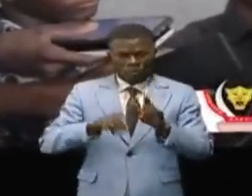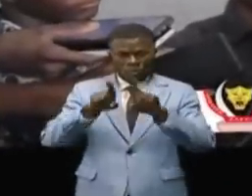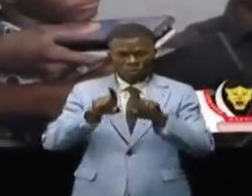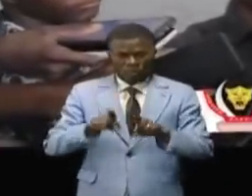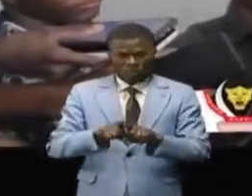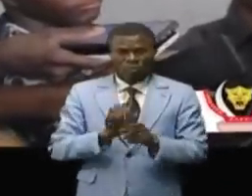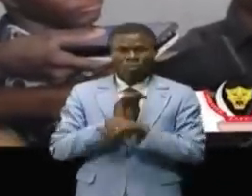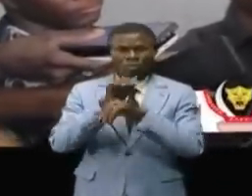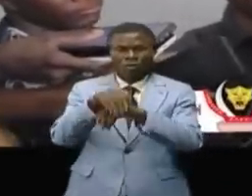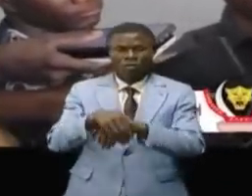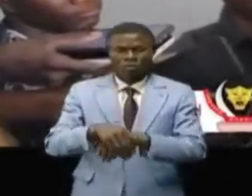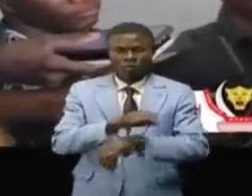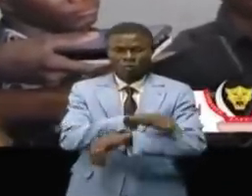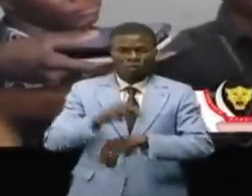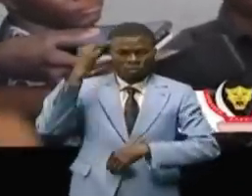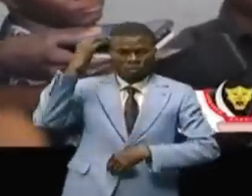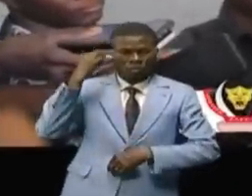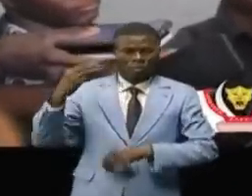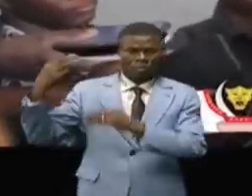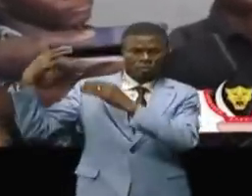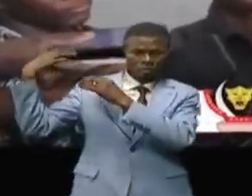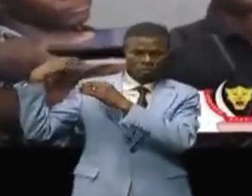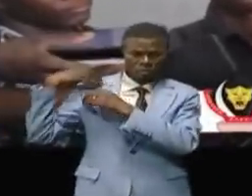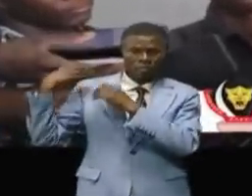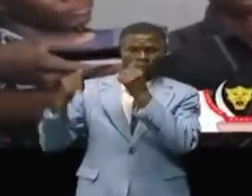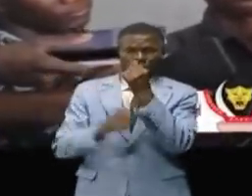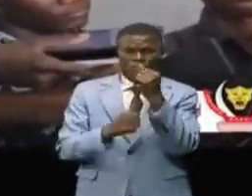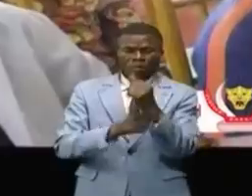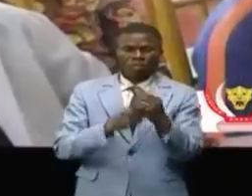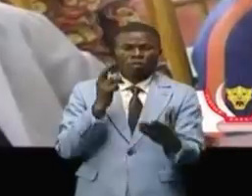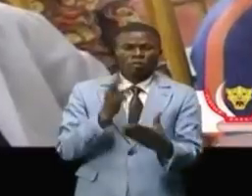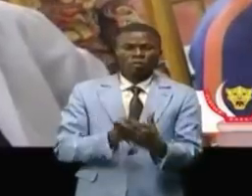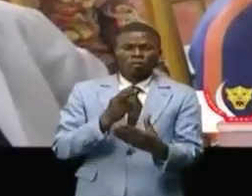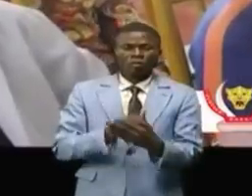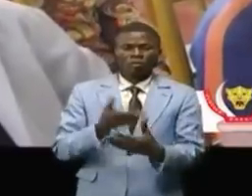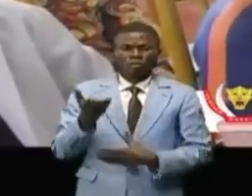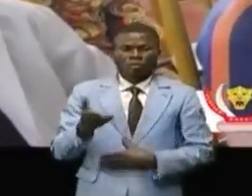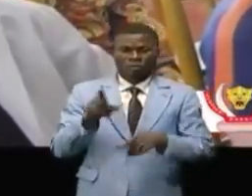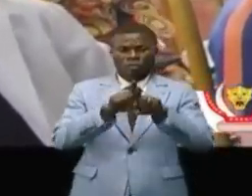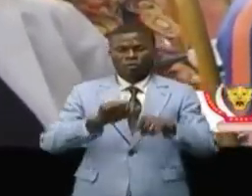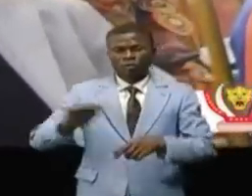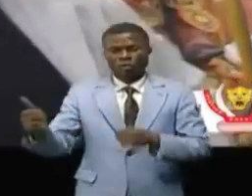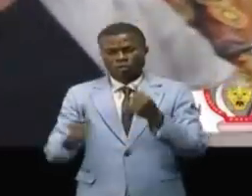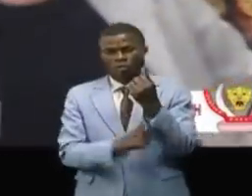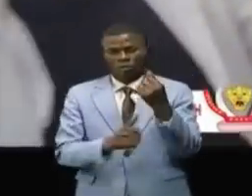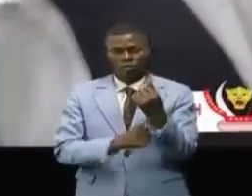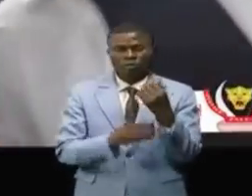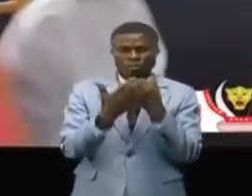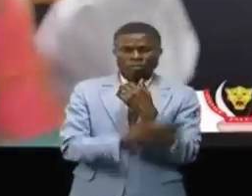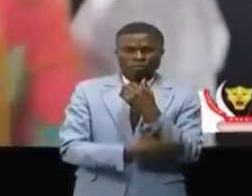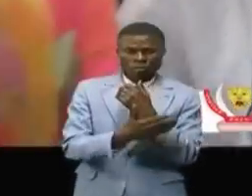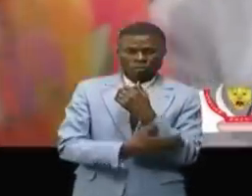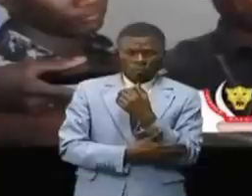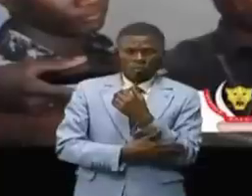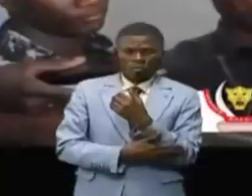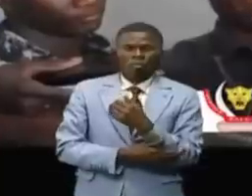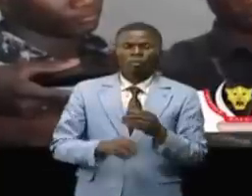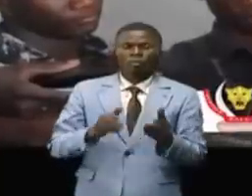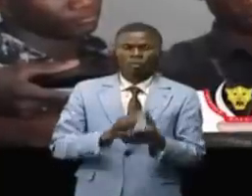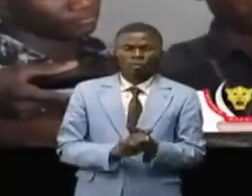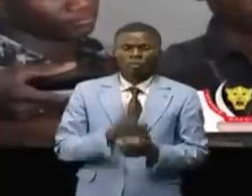l'implication du ministère en charge des personnes vivant avec handicap et autres personnes vulnérables dans cette lutte